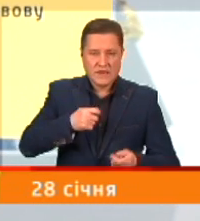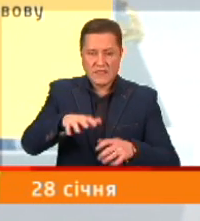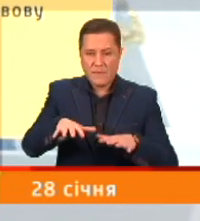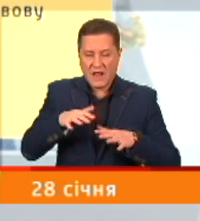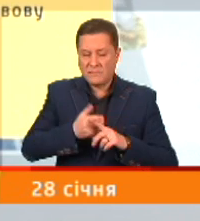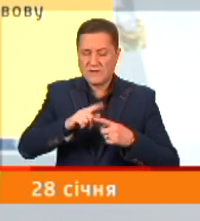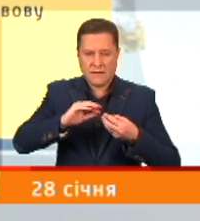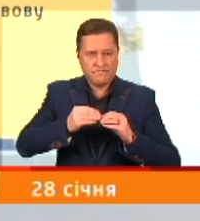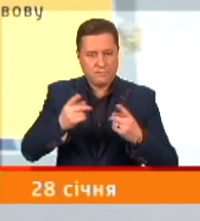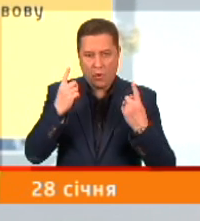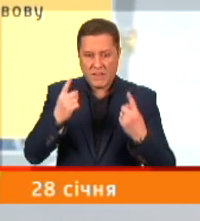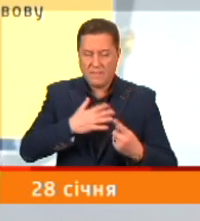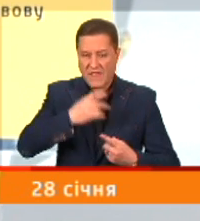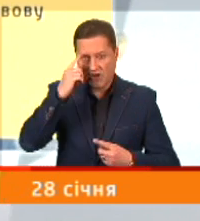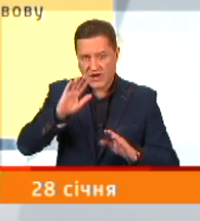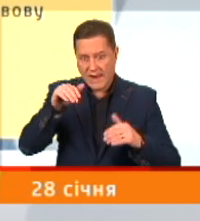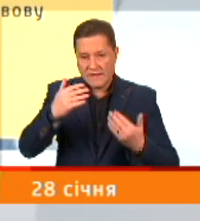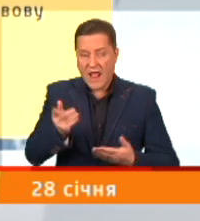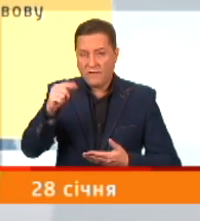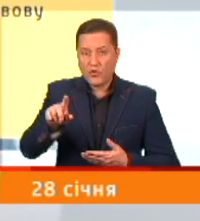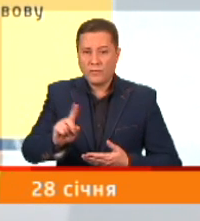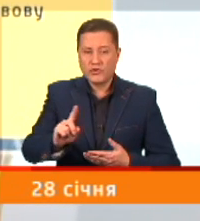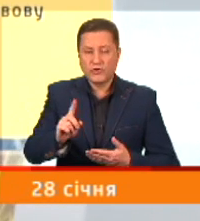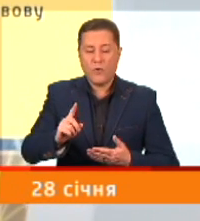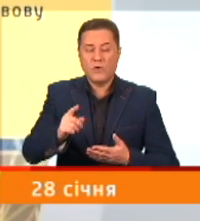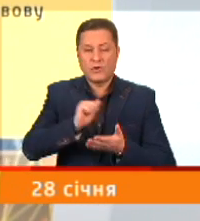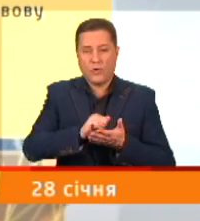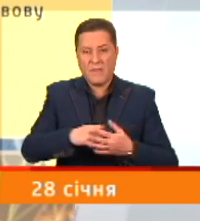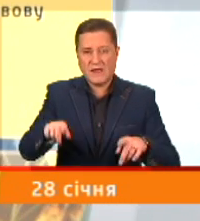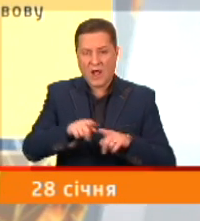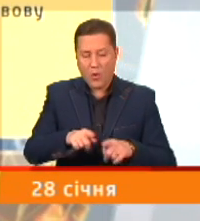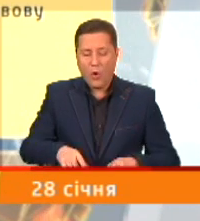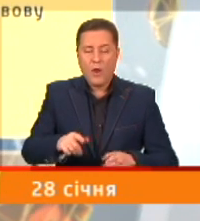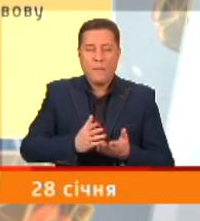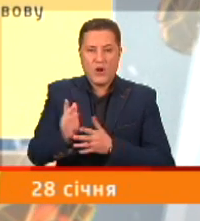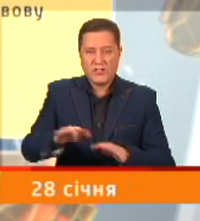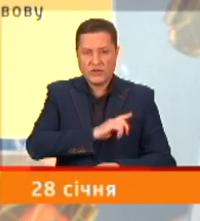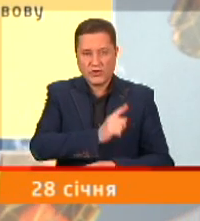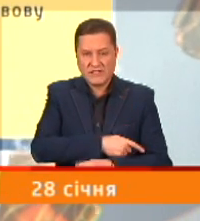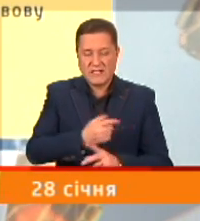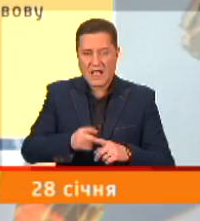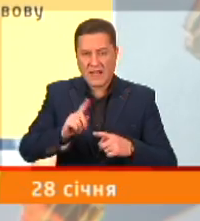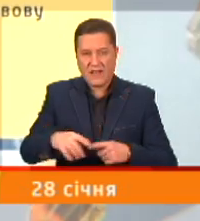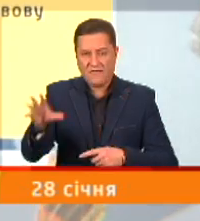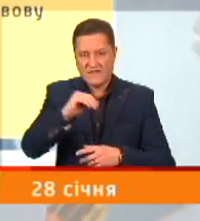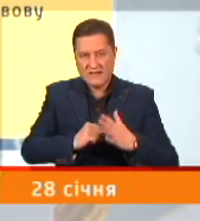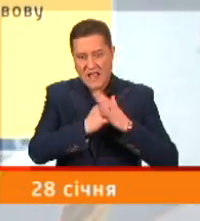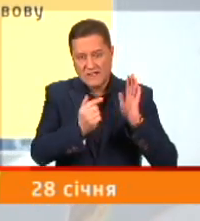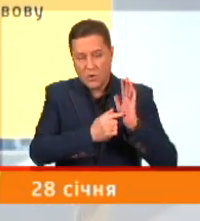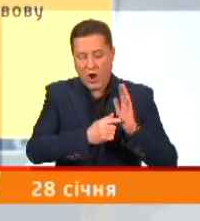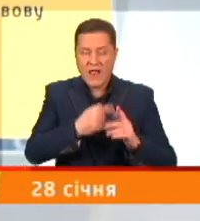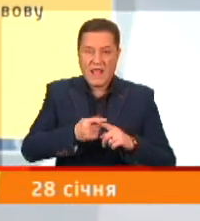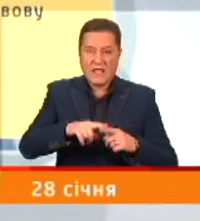звичайно, проблема. Наша ідея полягає в тому, щоб отримати документ такої політичної сили, на який потім усі спиралися б, і який був би